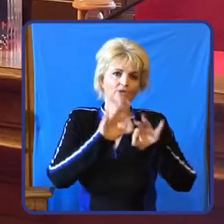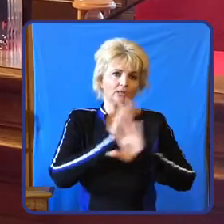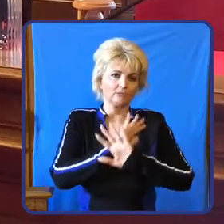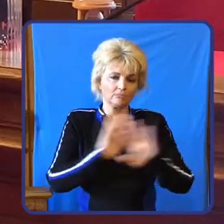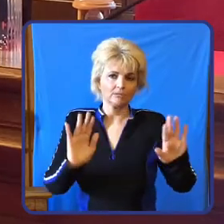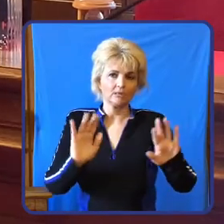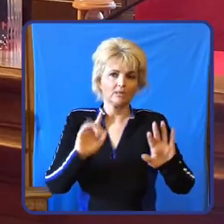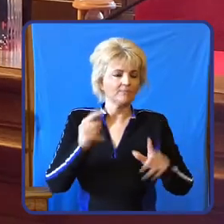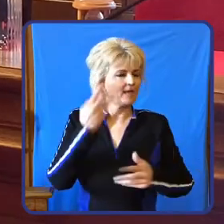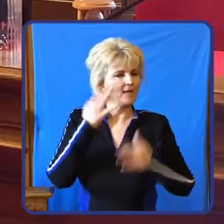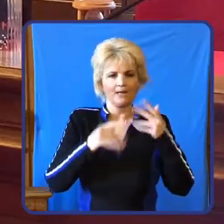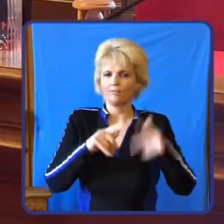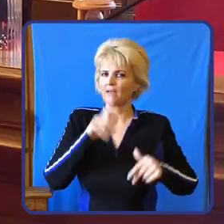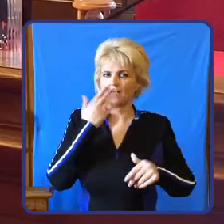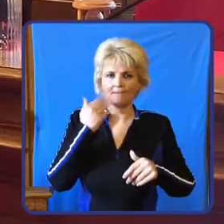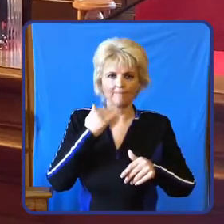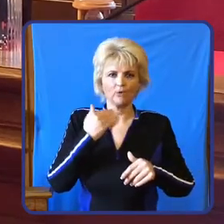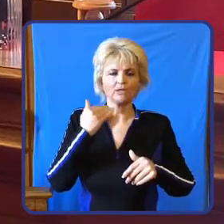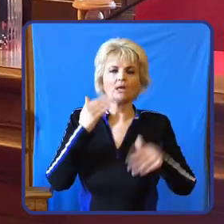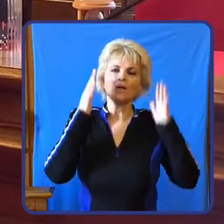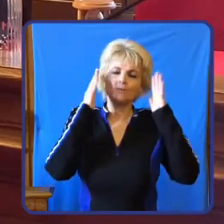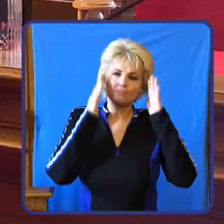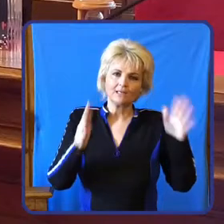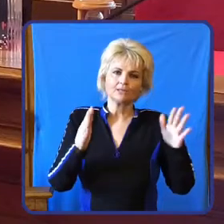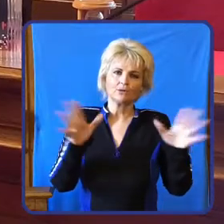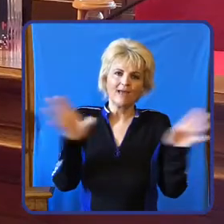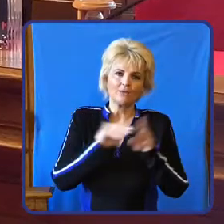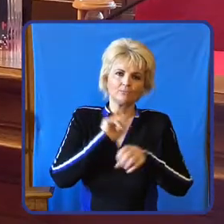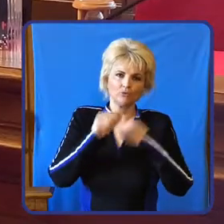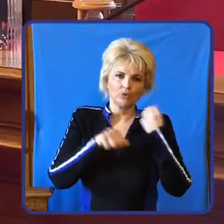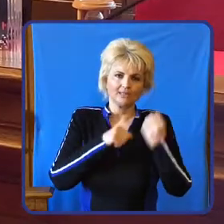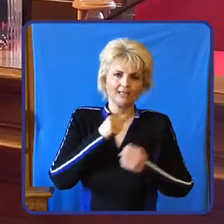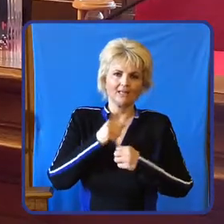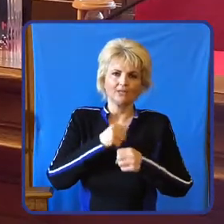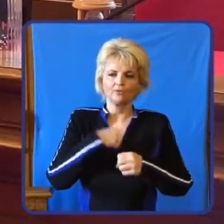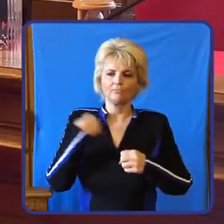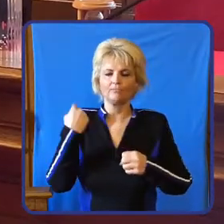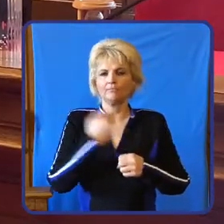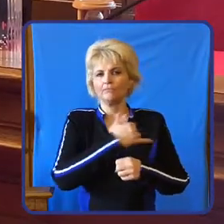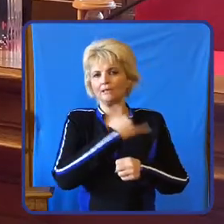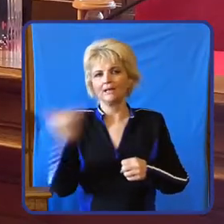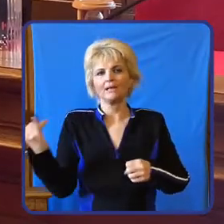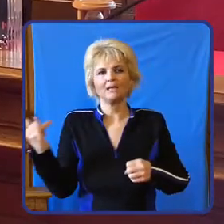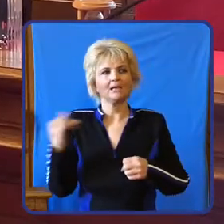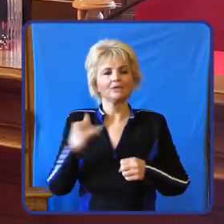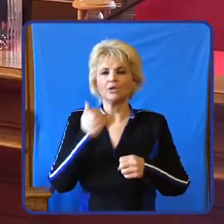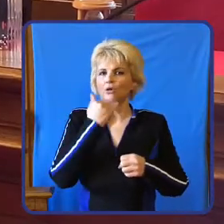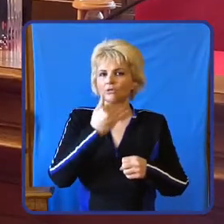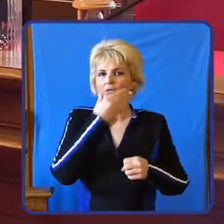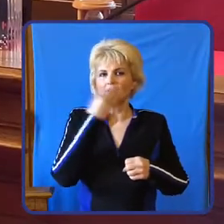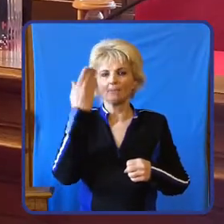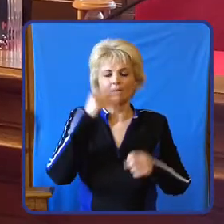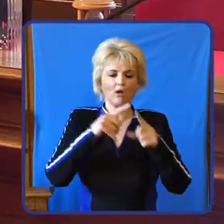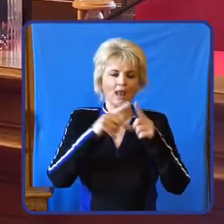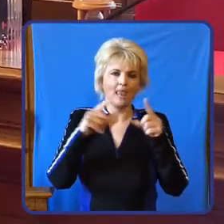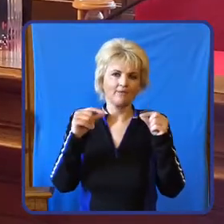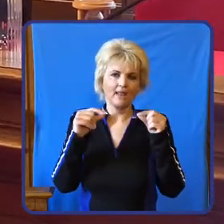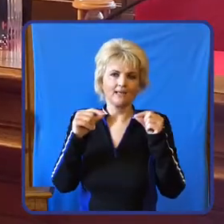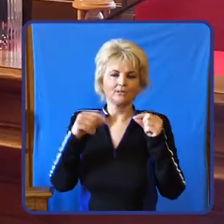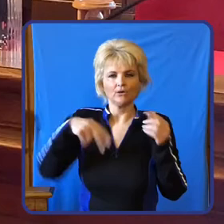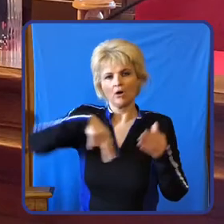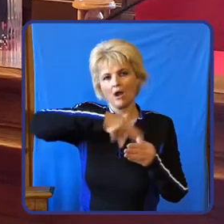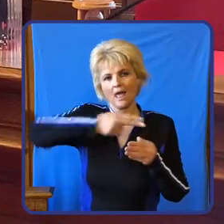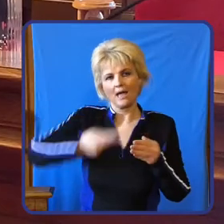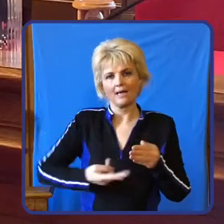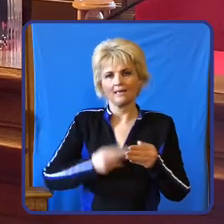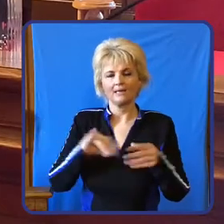nem jutottunk eredményre. Bízom a konstruktív együttműködésükben mindannyiuknak, és köszönöm szépen, hogyha ezt a levelet